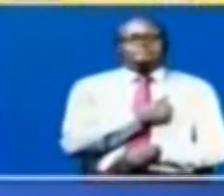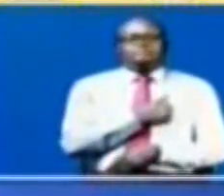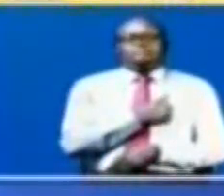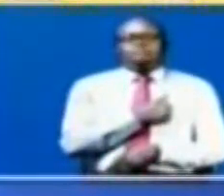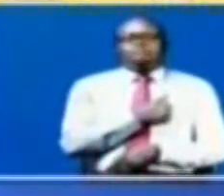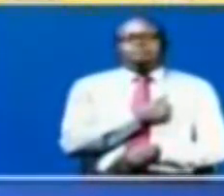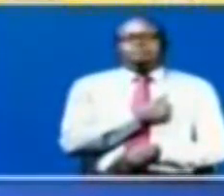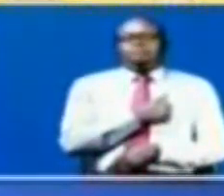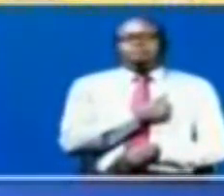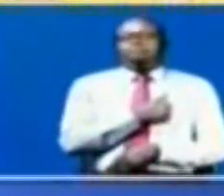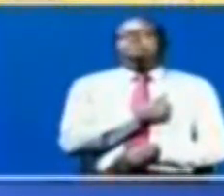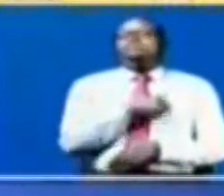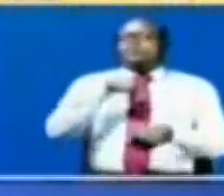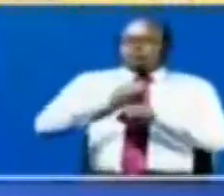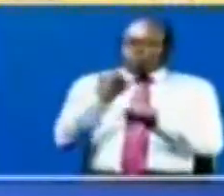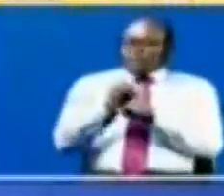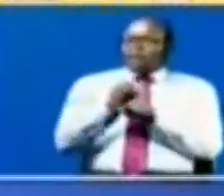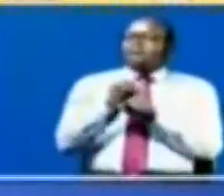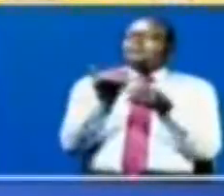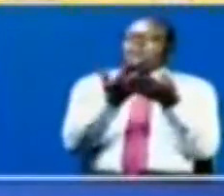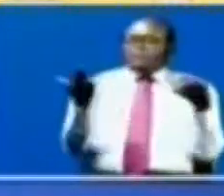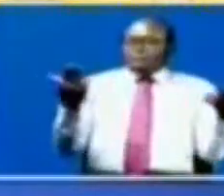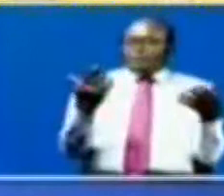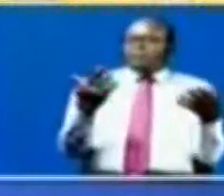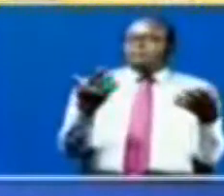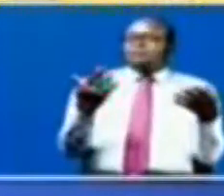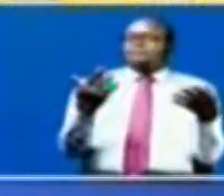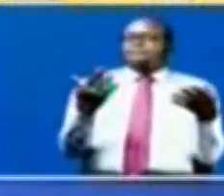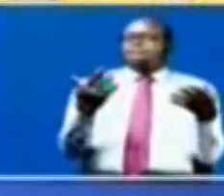kuproduce ama kutoa mazao ambayo yanaweza timiliza